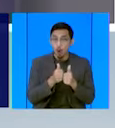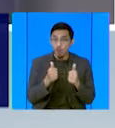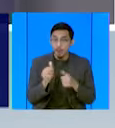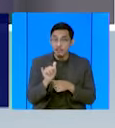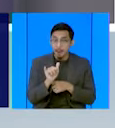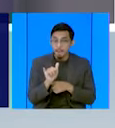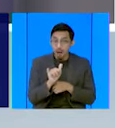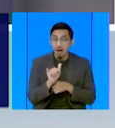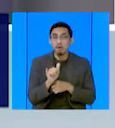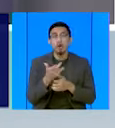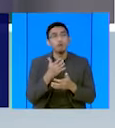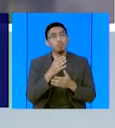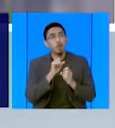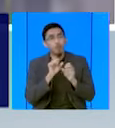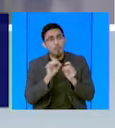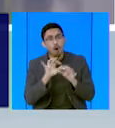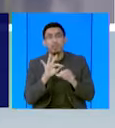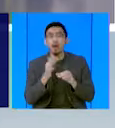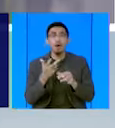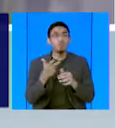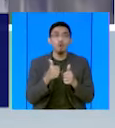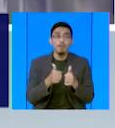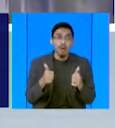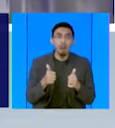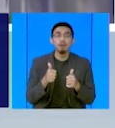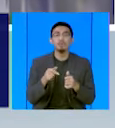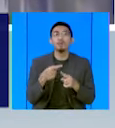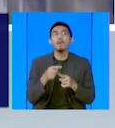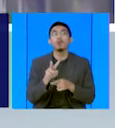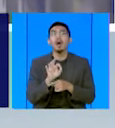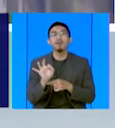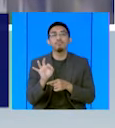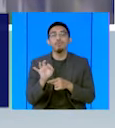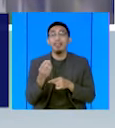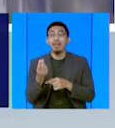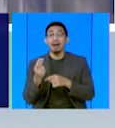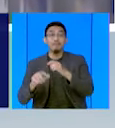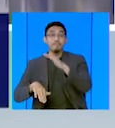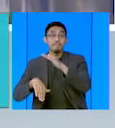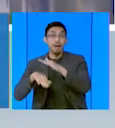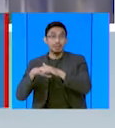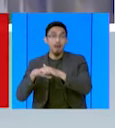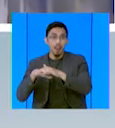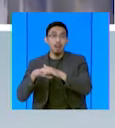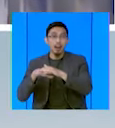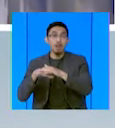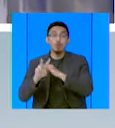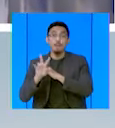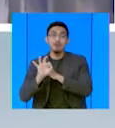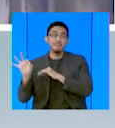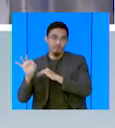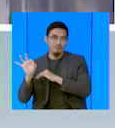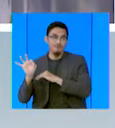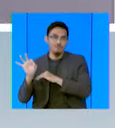promo maupun normal, yakni Rp10.000 untuk tarif maksimal di luar jam sibuk serta Rp20.000